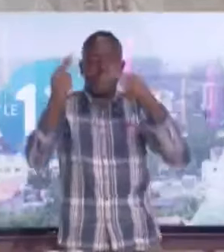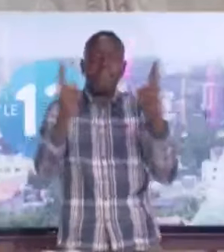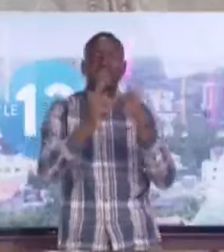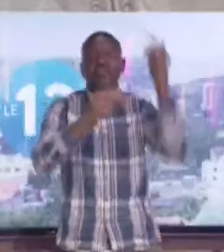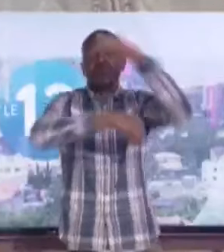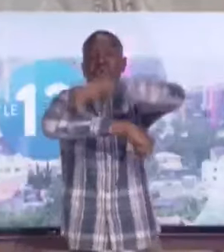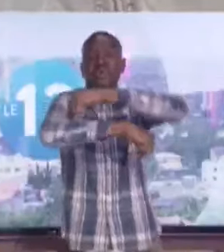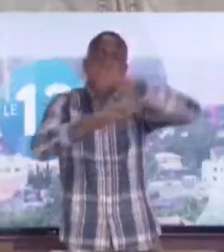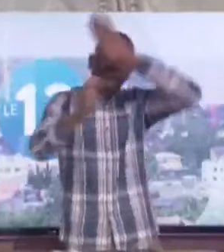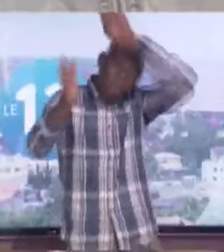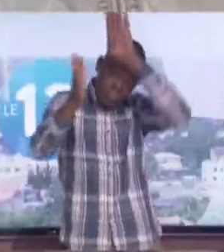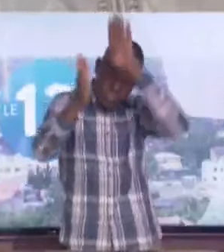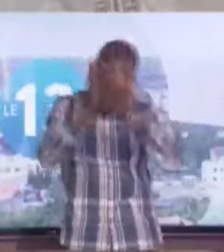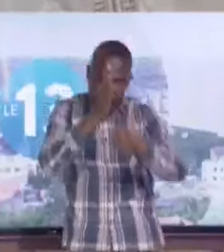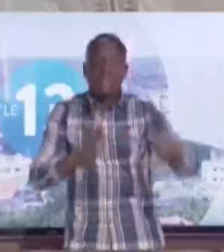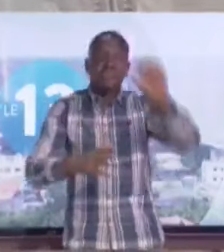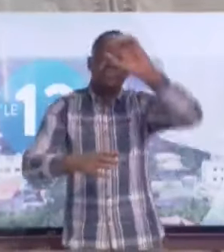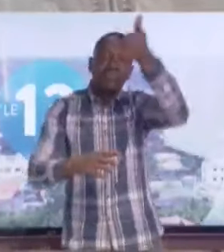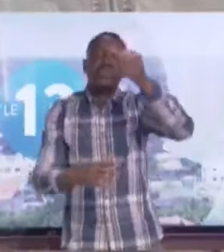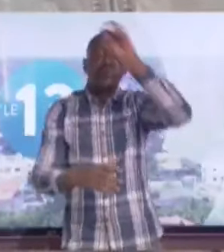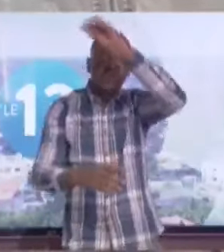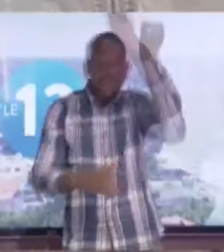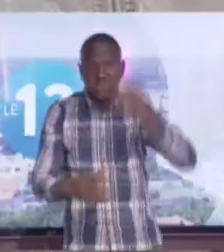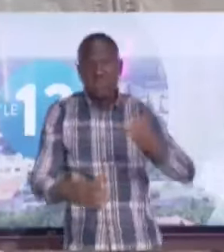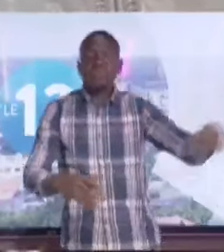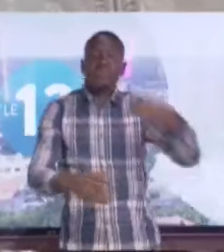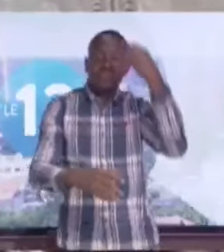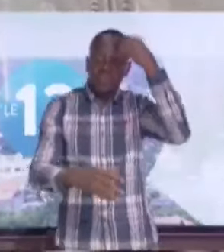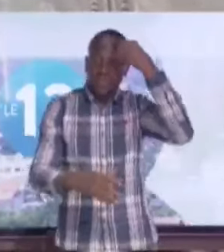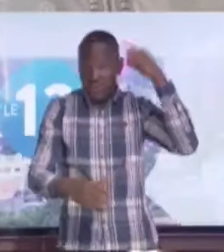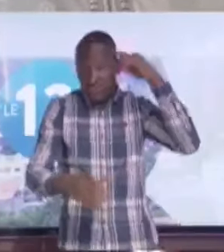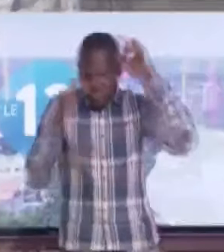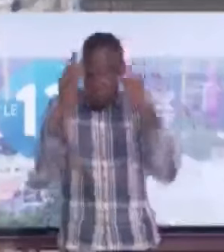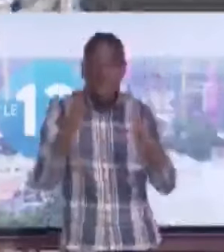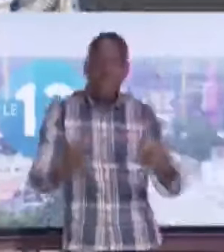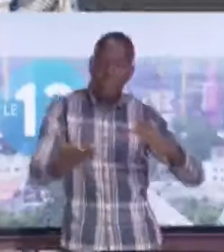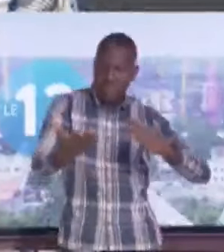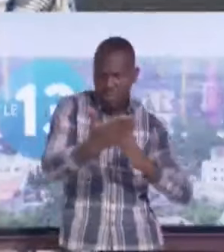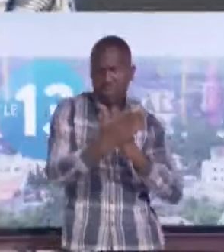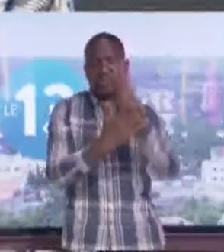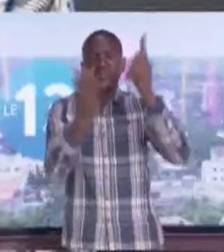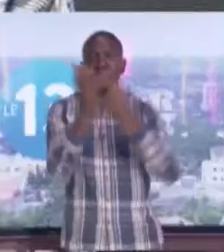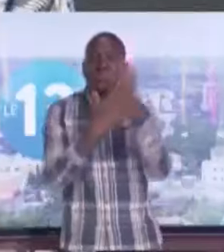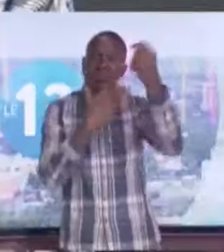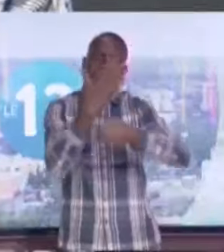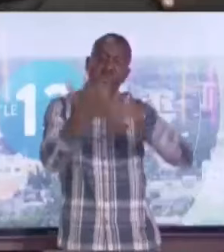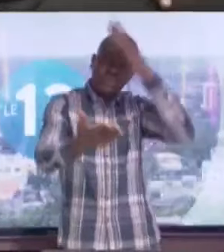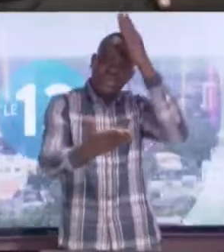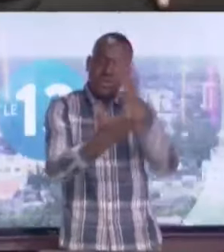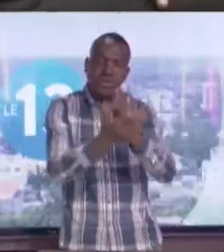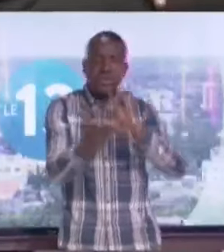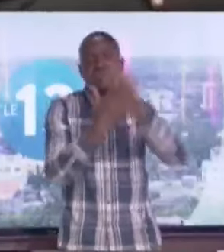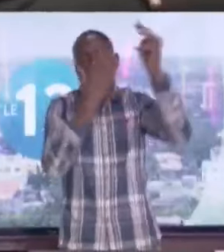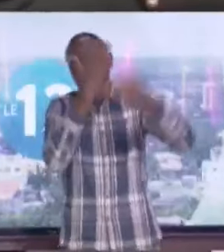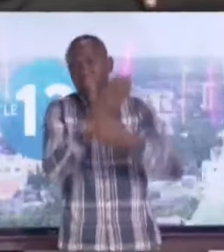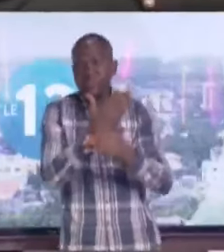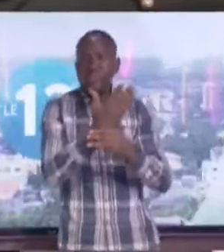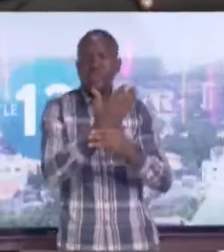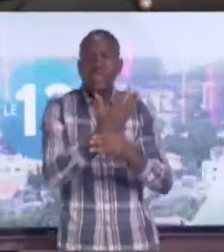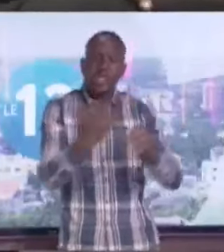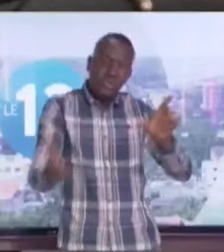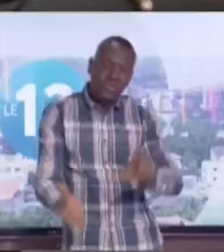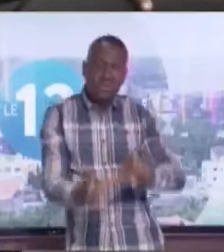de 10%. Et le gouvernement ambitionne, à travers le plan d'action pour la stabilisation et le développement, de